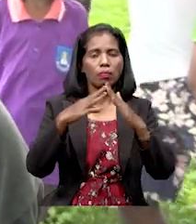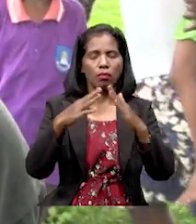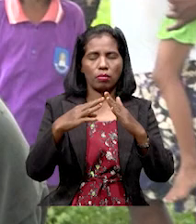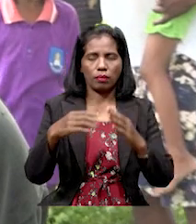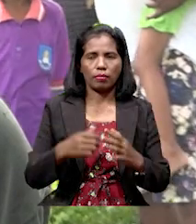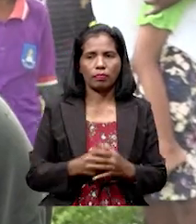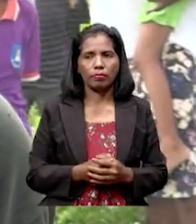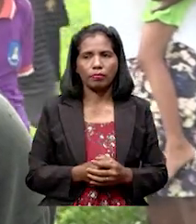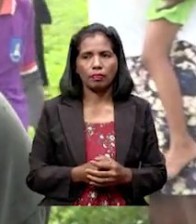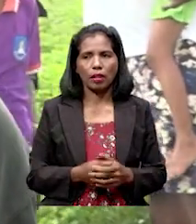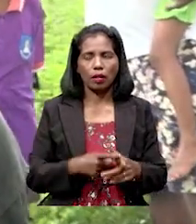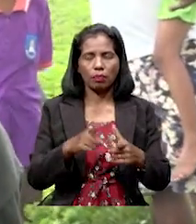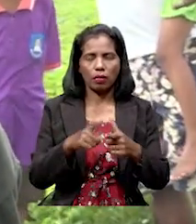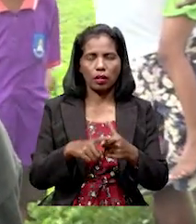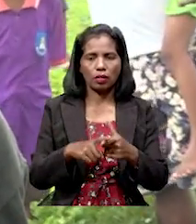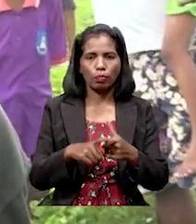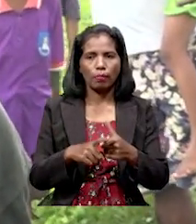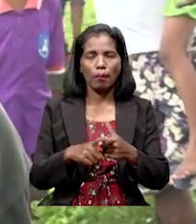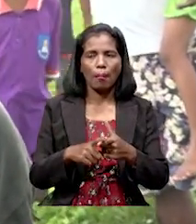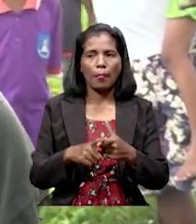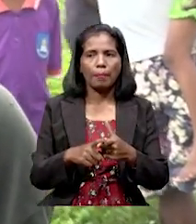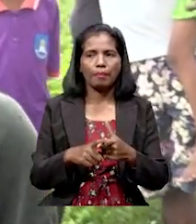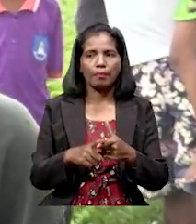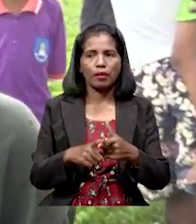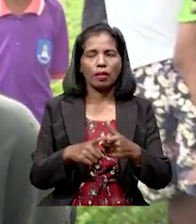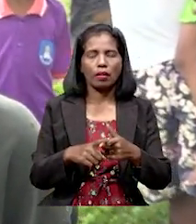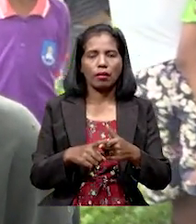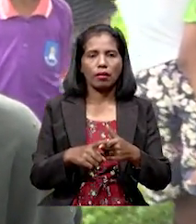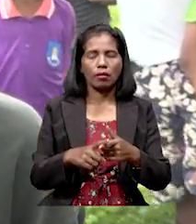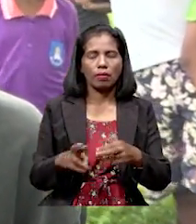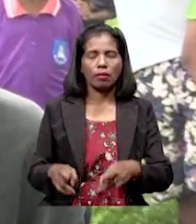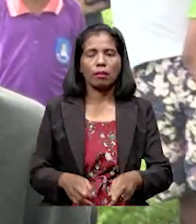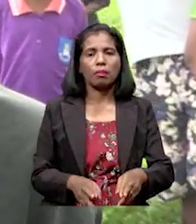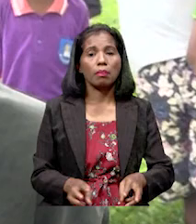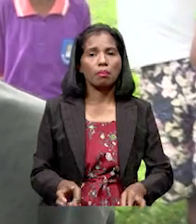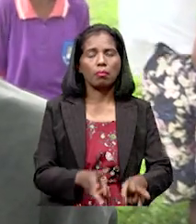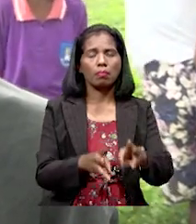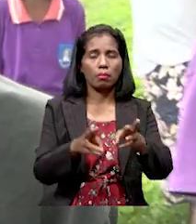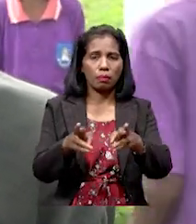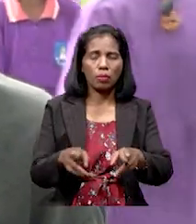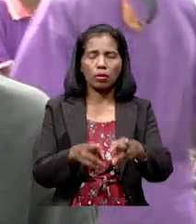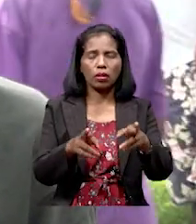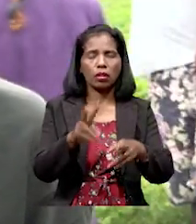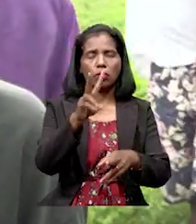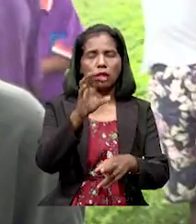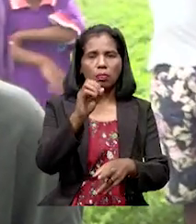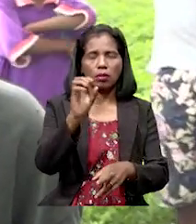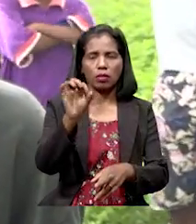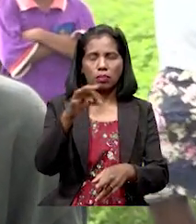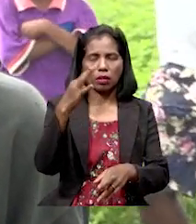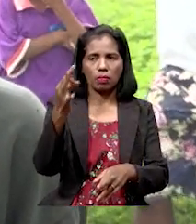depois mahu tapi amas di usi 2019 tu awara ia mi